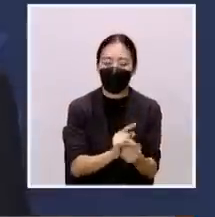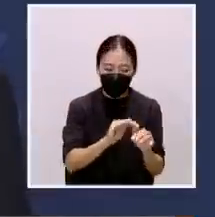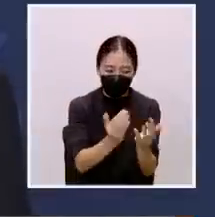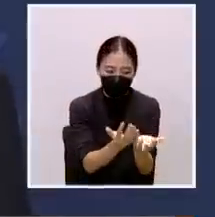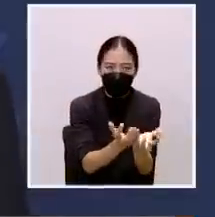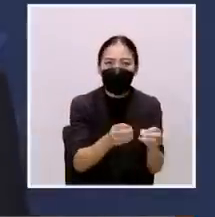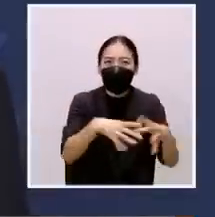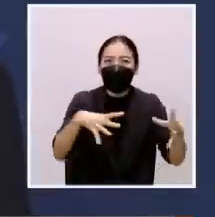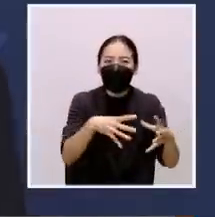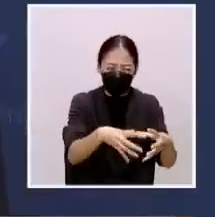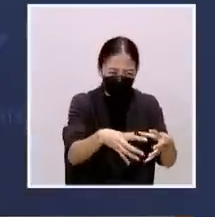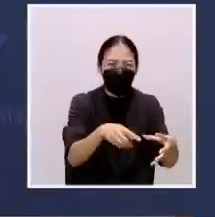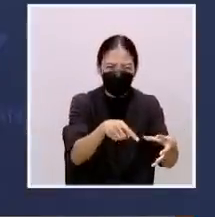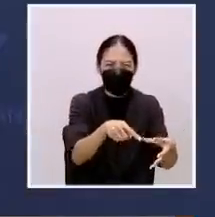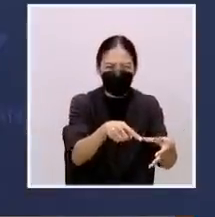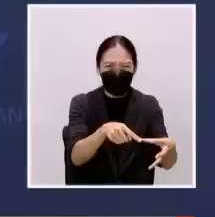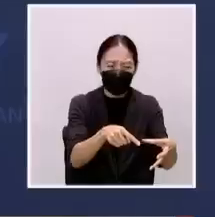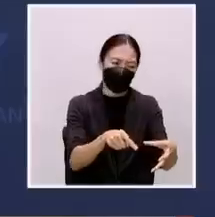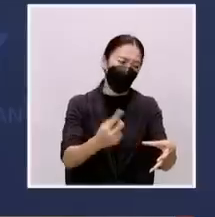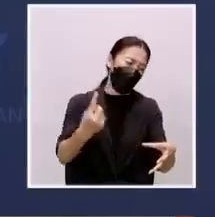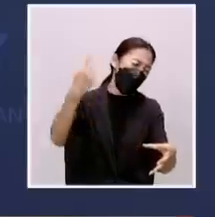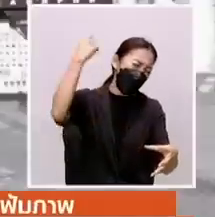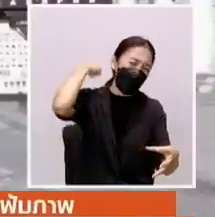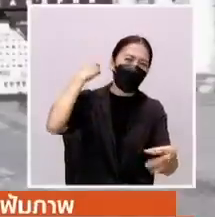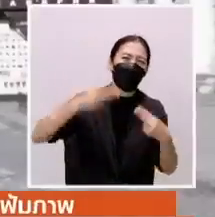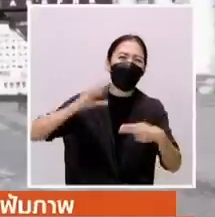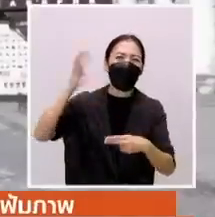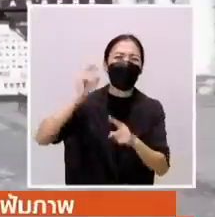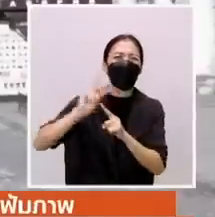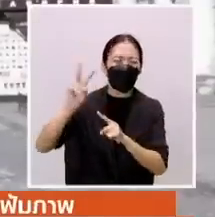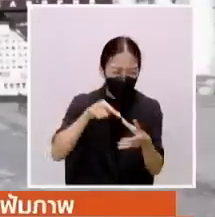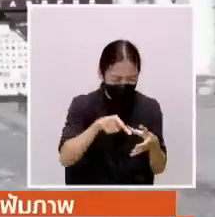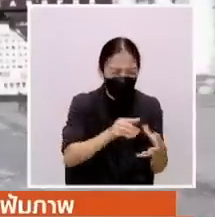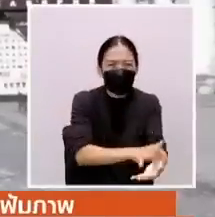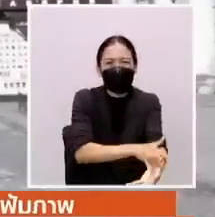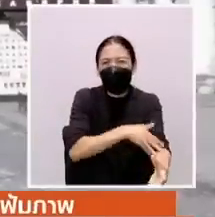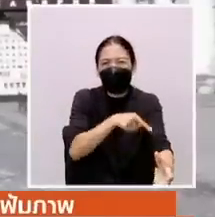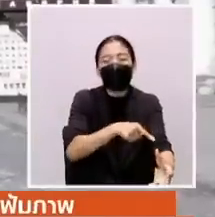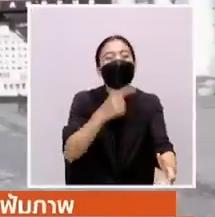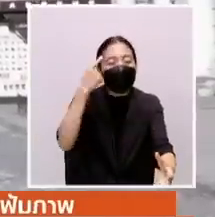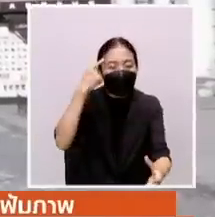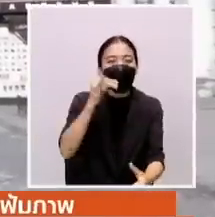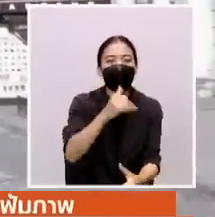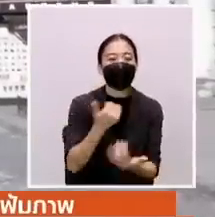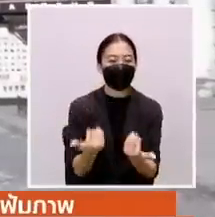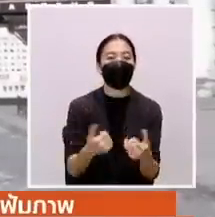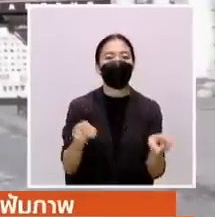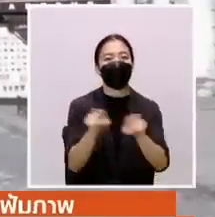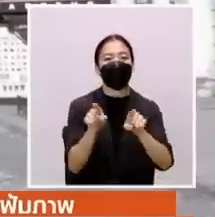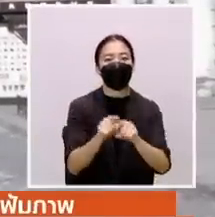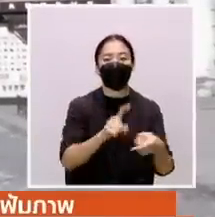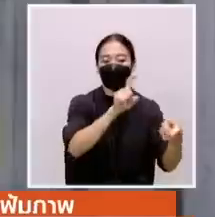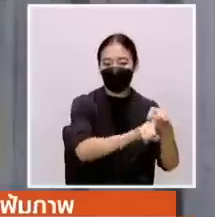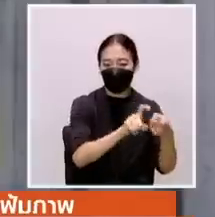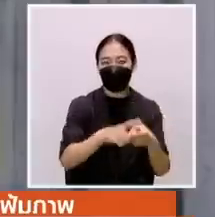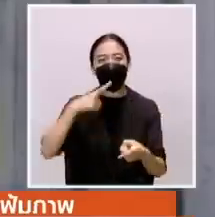บัดนี้นะคะว่าอาจจะต้องใช้ชีวิตอยู่กับผลกระทบจากปฏิบัติการของรัสเซียไปอีกนานกว่า100ปีเลยทีเดียวค่ะ ครับอย่าง